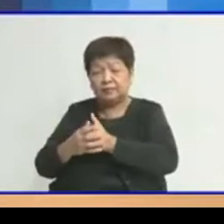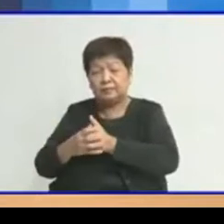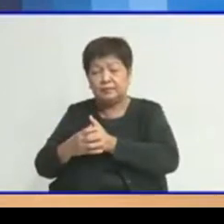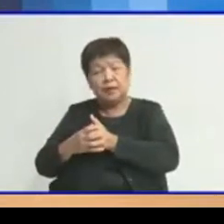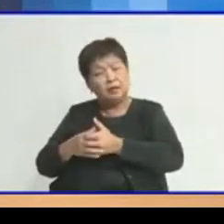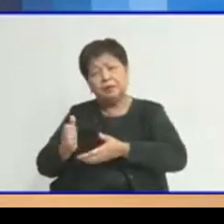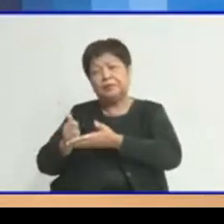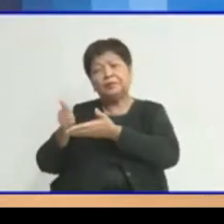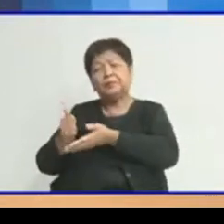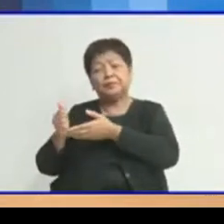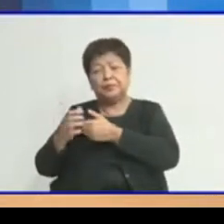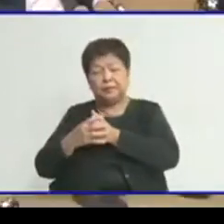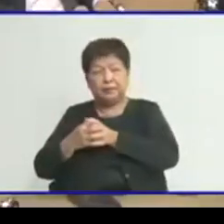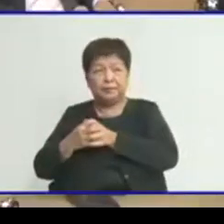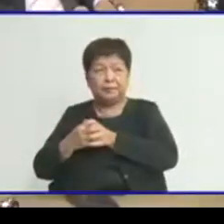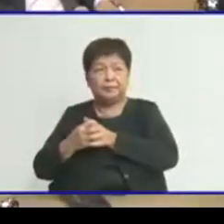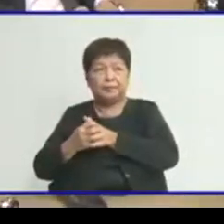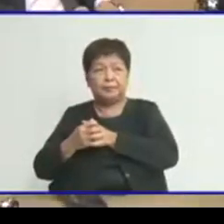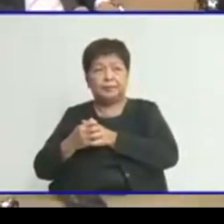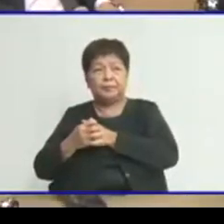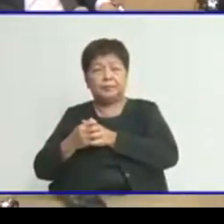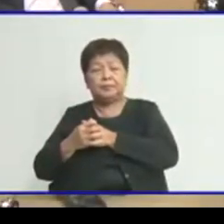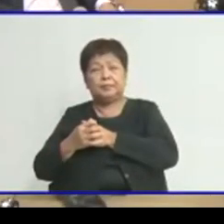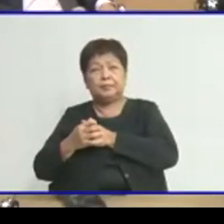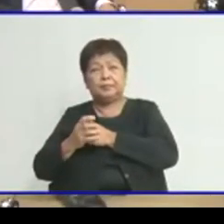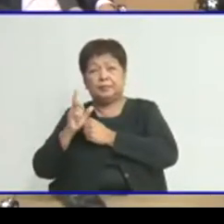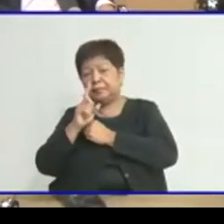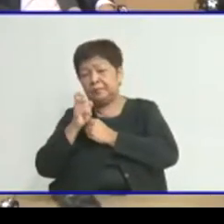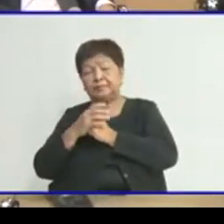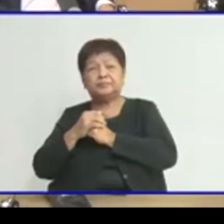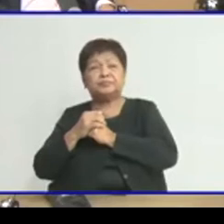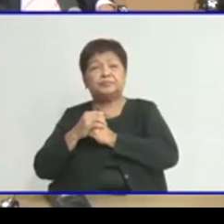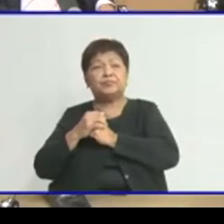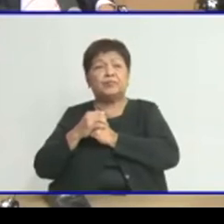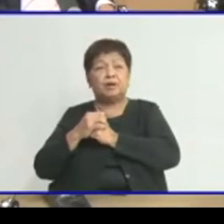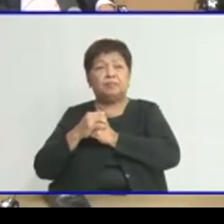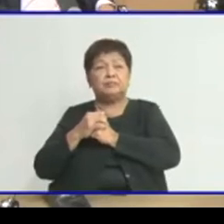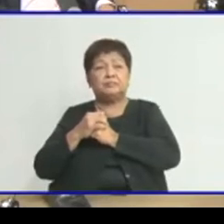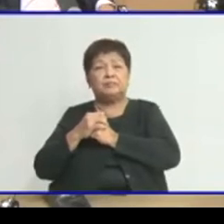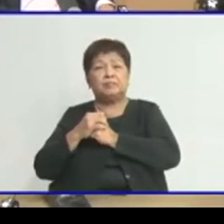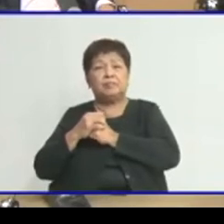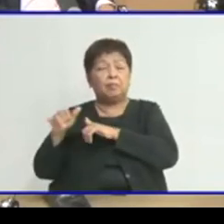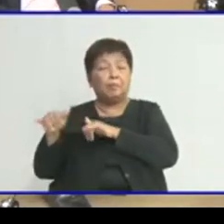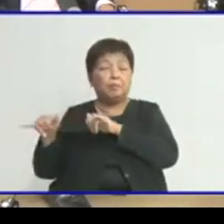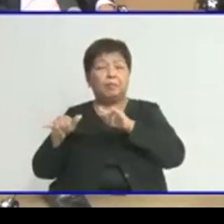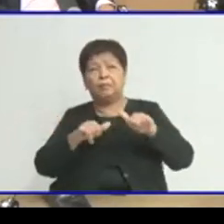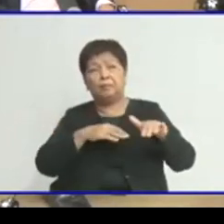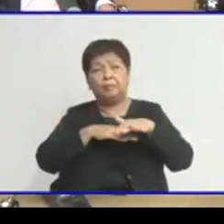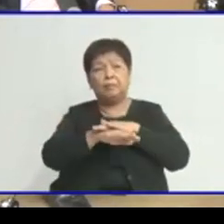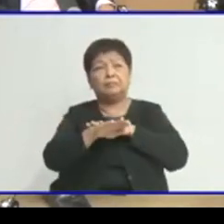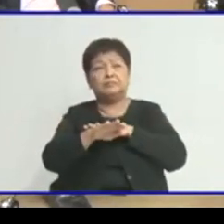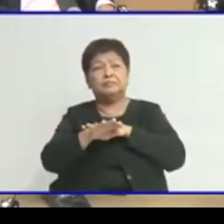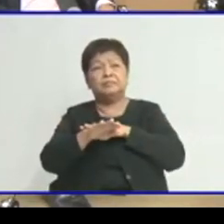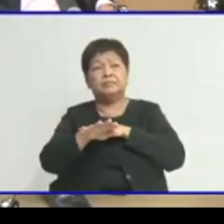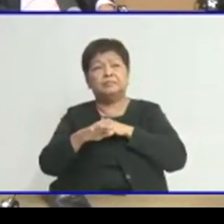ช่วยเหลือด้านน ี้ มีคำถามอีกนะคะบอกว่าผู้ลี้ภัยที่ใกล้จะเดินท